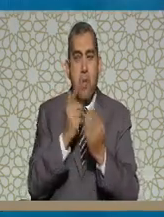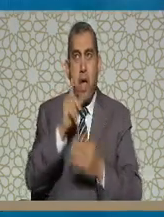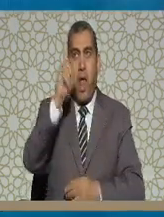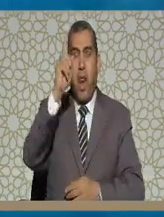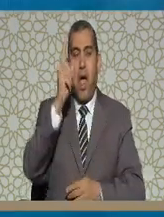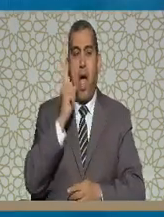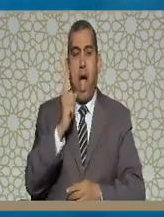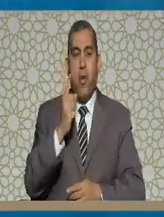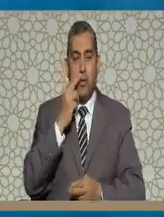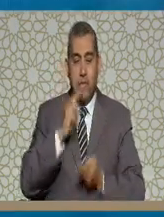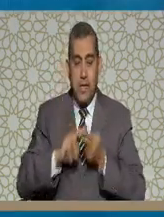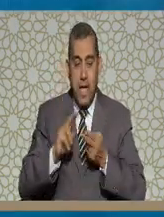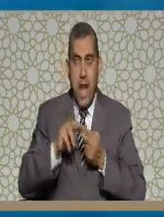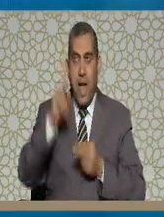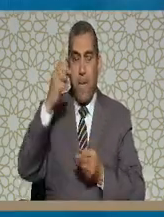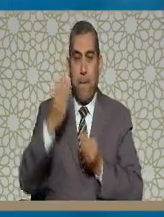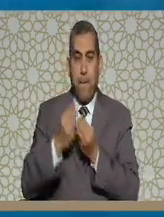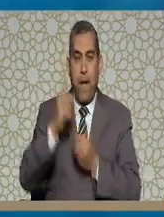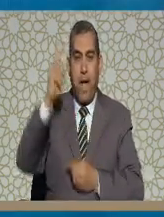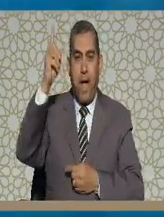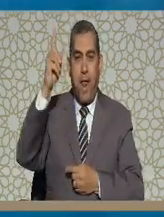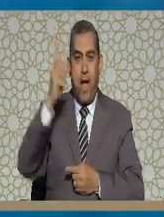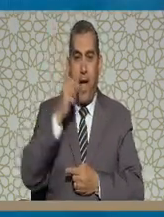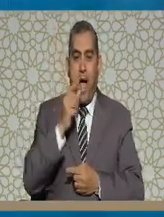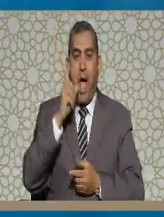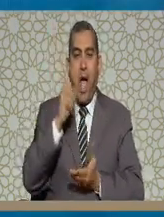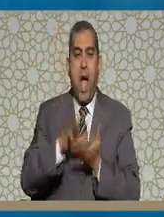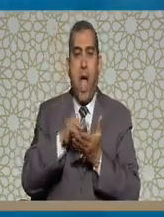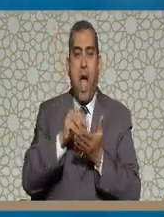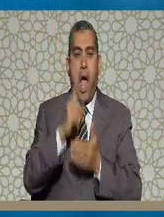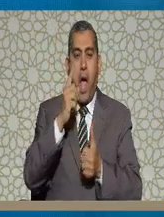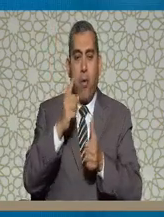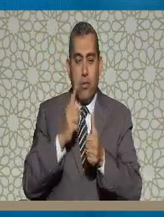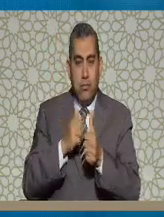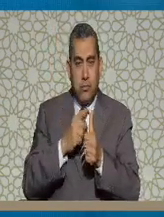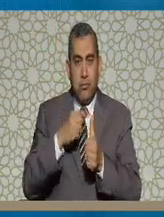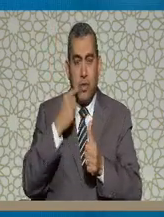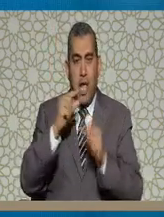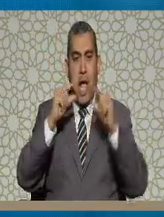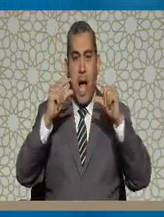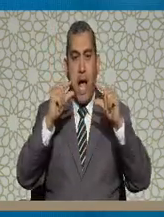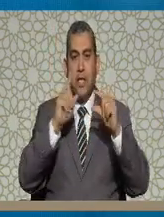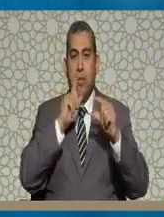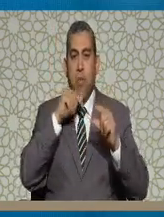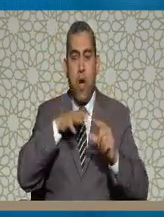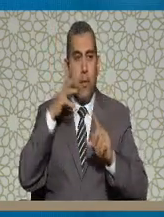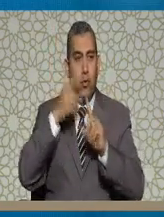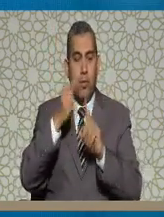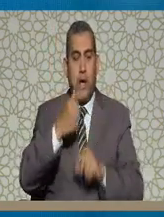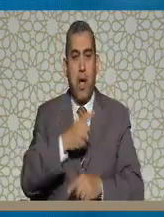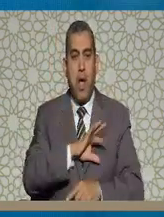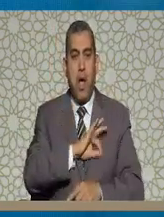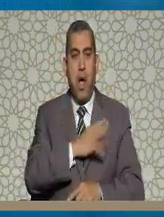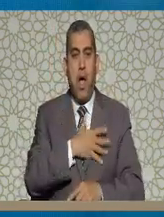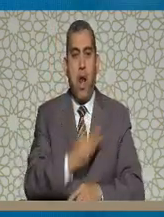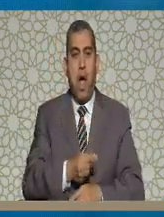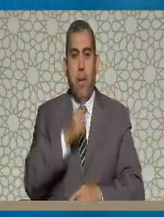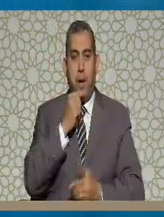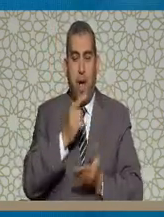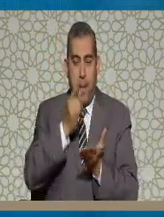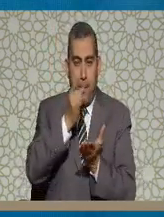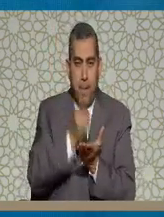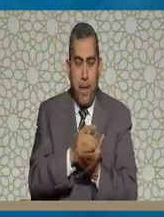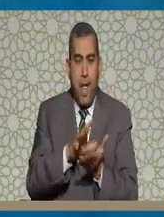السلام في المعامله مع الله ودي اللي بيقابلها في حديث رسول الله الرحمه ودي بتكون اول محطه